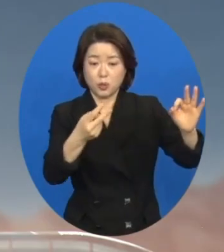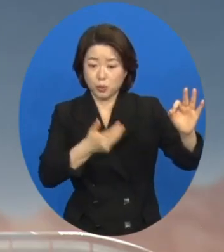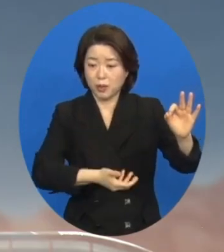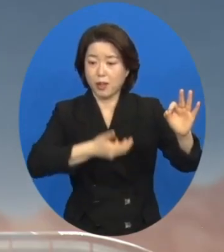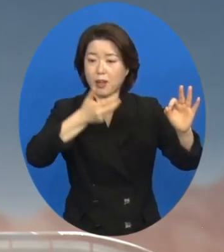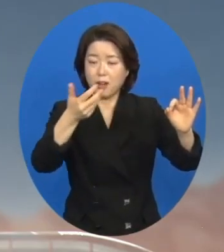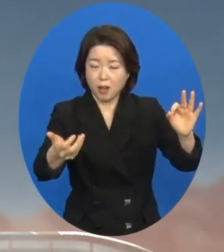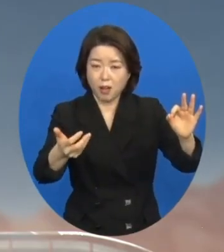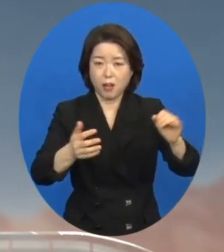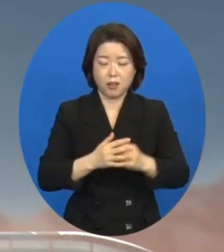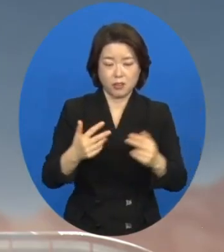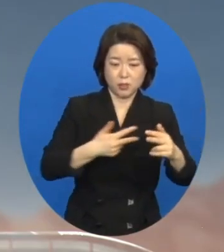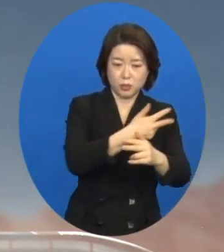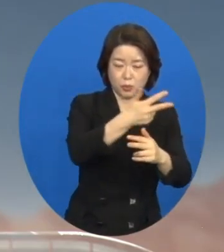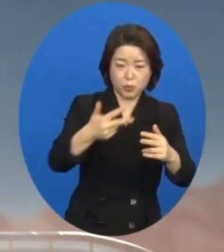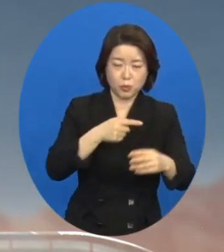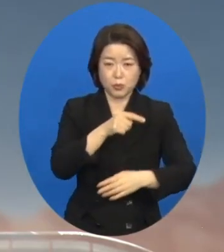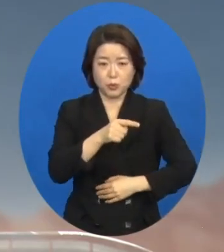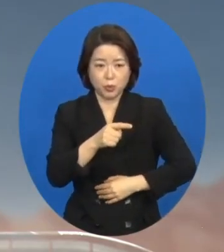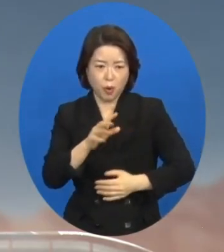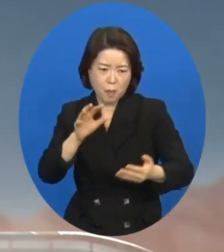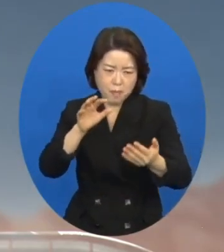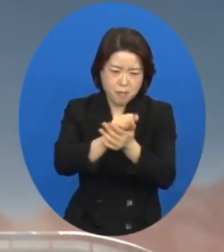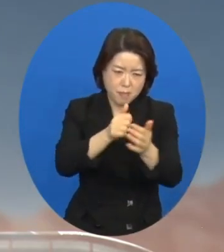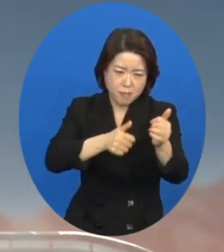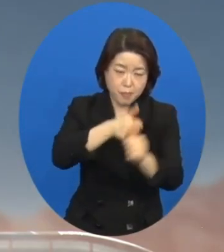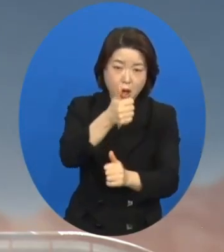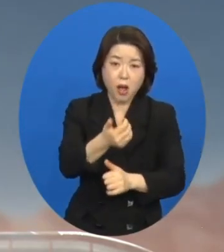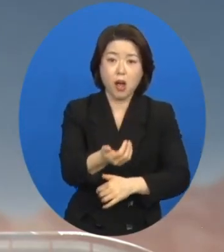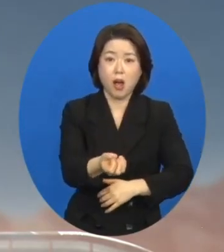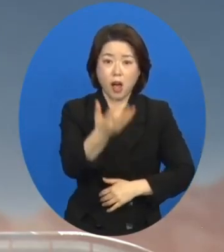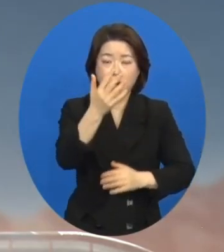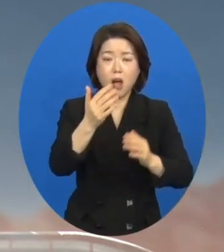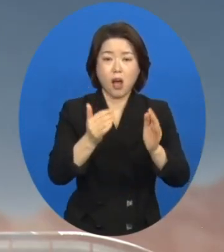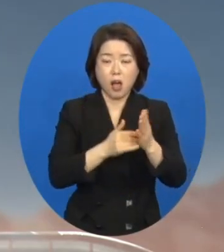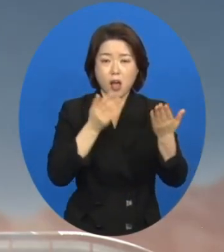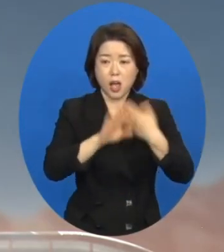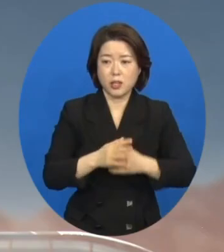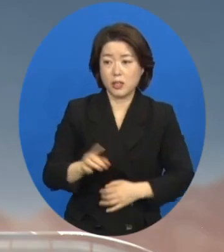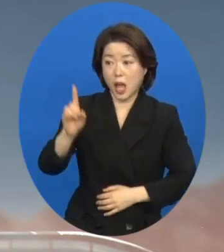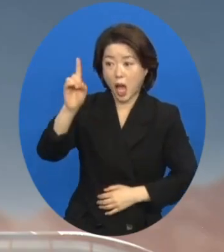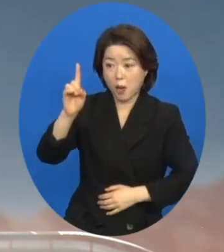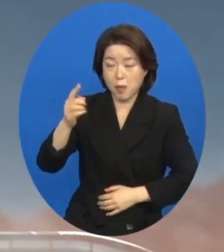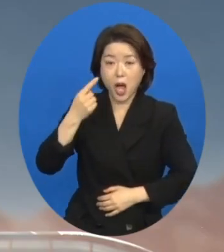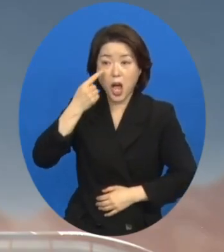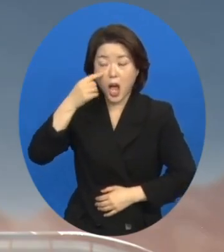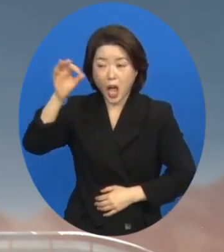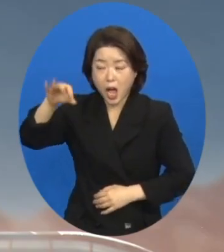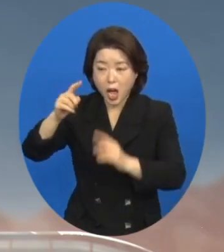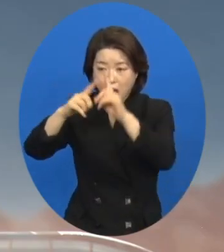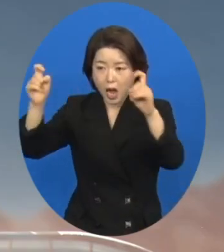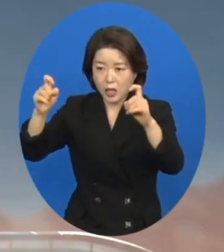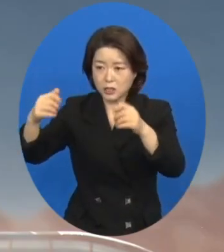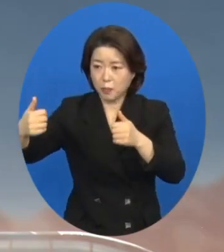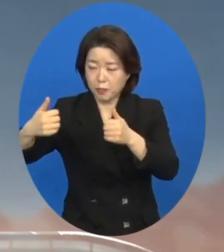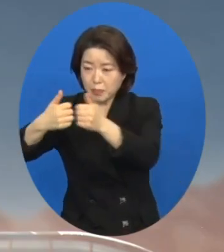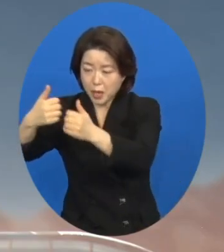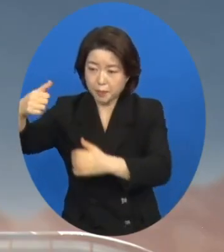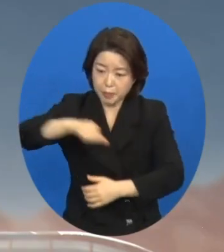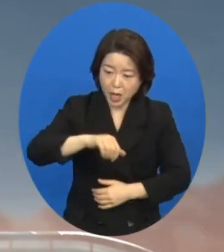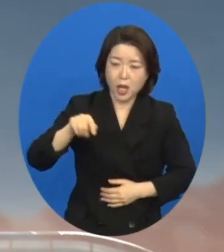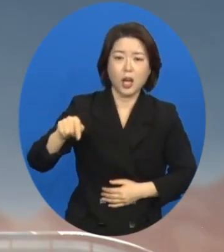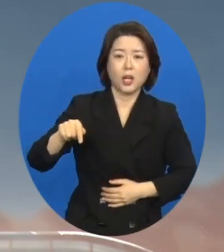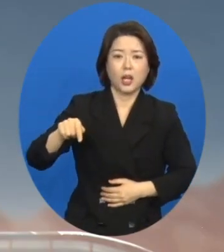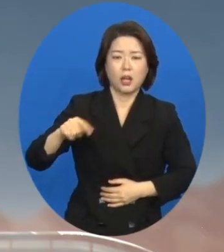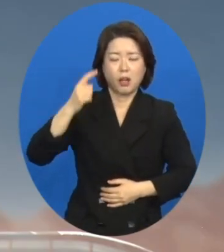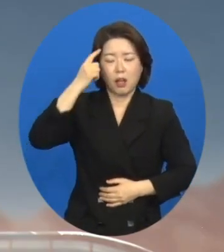여리고성도 점령하고 파죽지세로 밀려왔는데 당한 이 패배의 충격은 너무나 큰 것이었습니다.